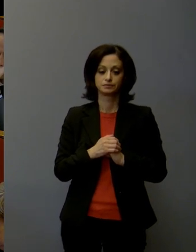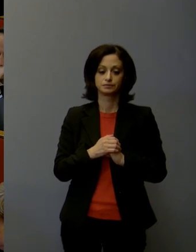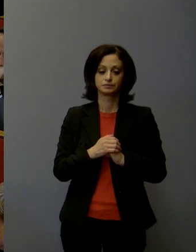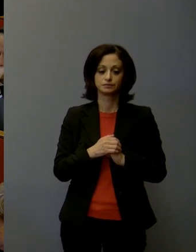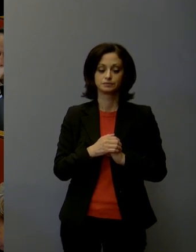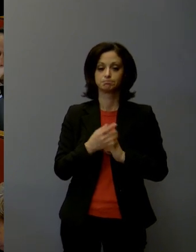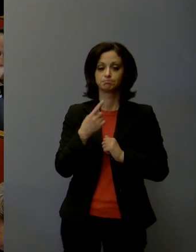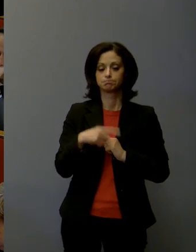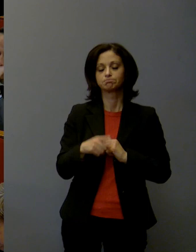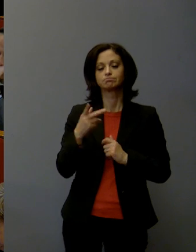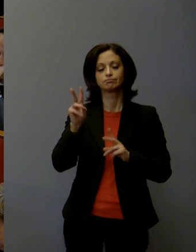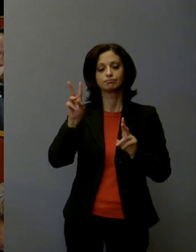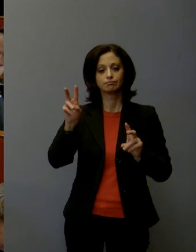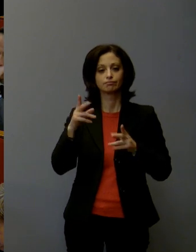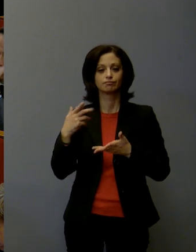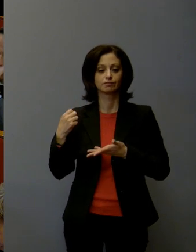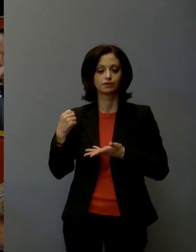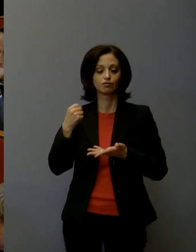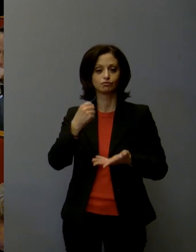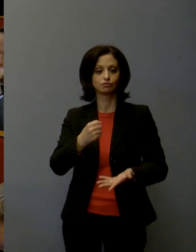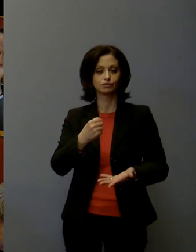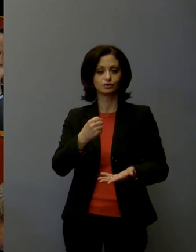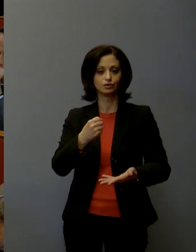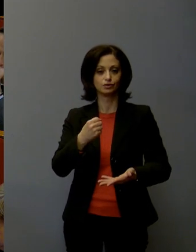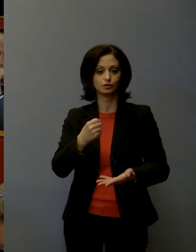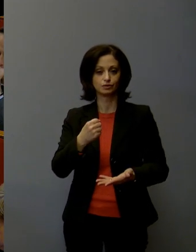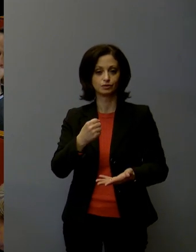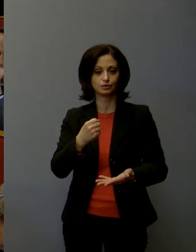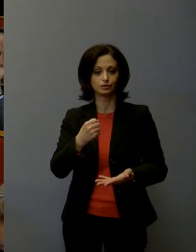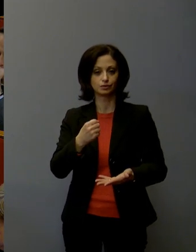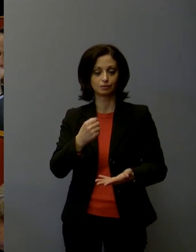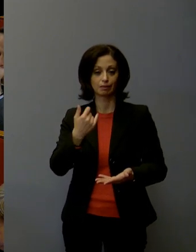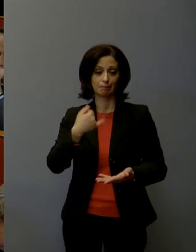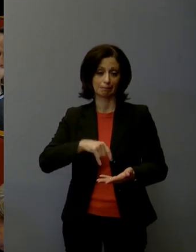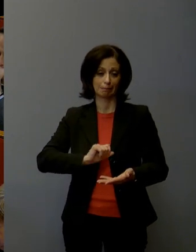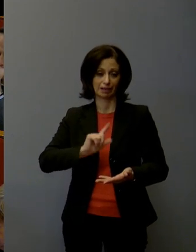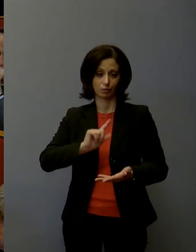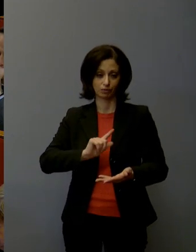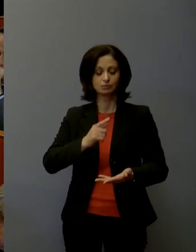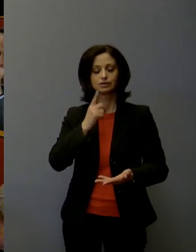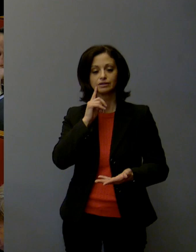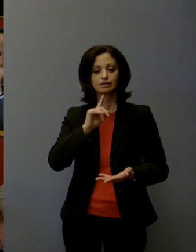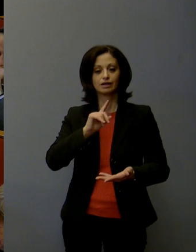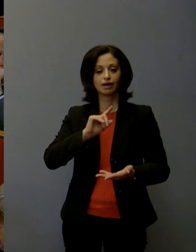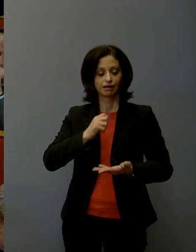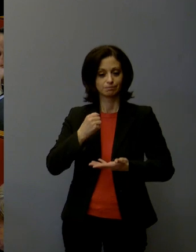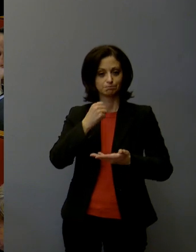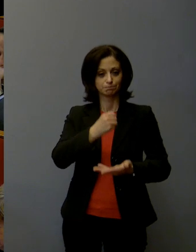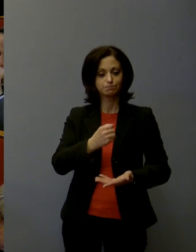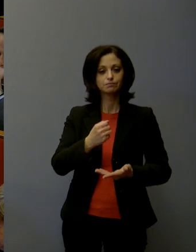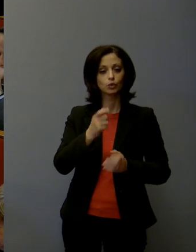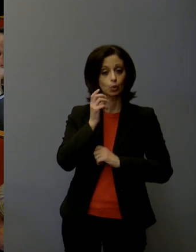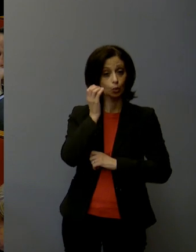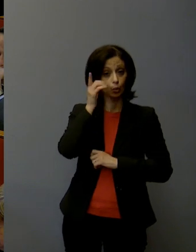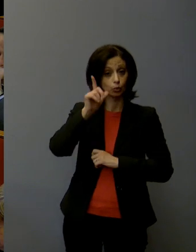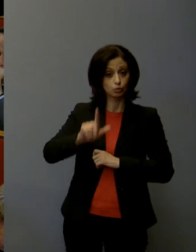ai fondi della promozione per Anzi per ultimo Scusate per la promozione cultura la attraverso biblioteche